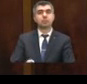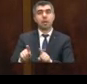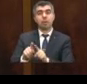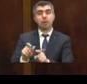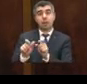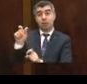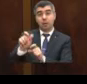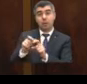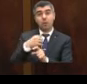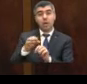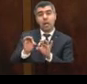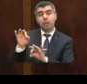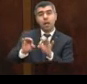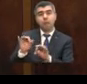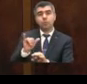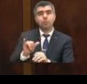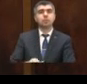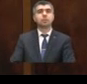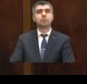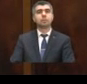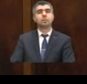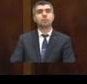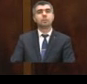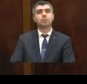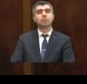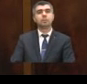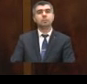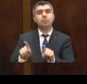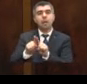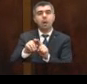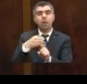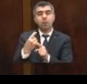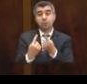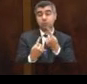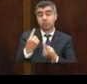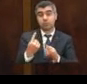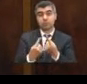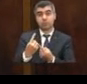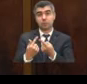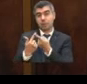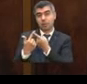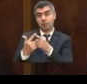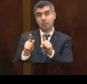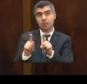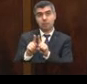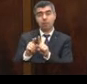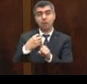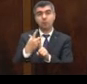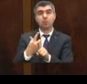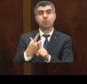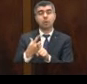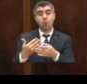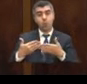من إجراءات في هذا الشأن. ثانيا الصفقات التفاوضية كانت متفهمة خلال الأزمة، ولكن